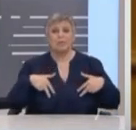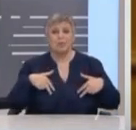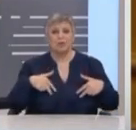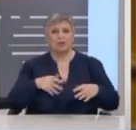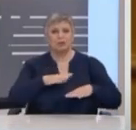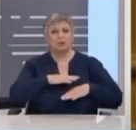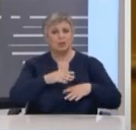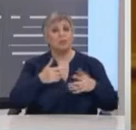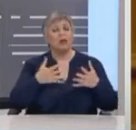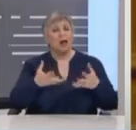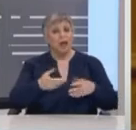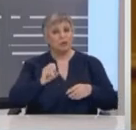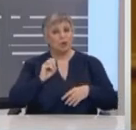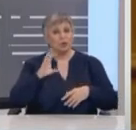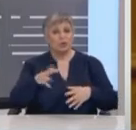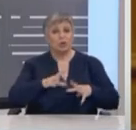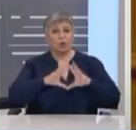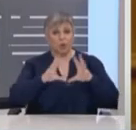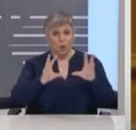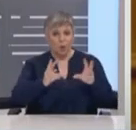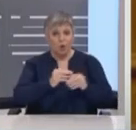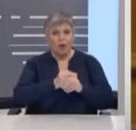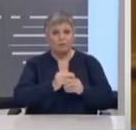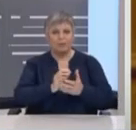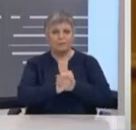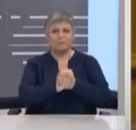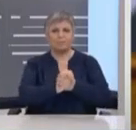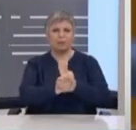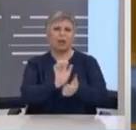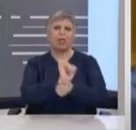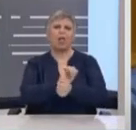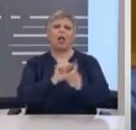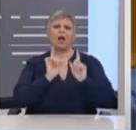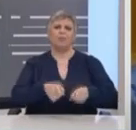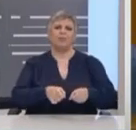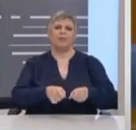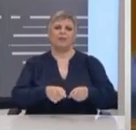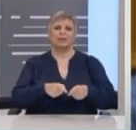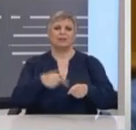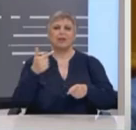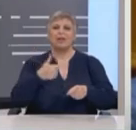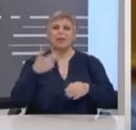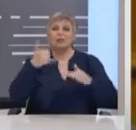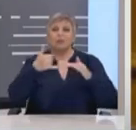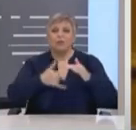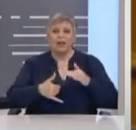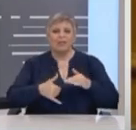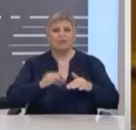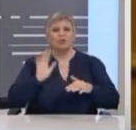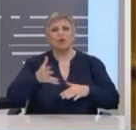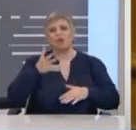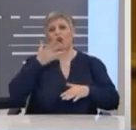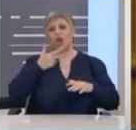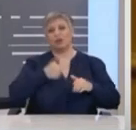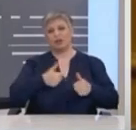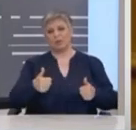υπεράσπισης των κρίσιμων εθνικών συμφερόντων επί της ουσίας και όχι τύπης. Και